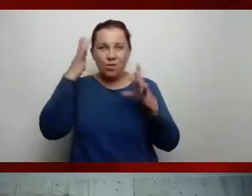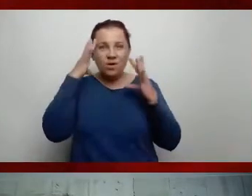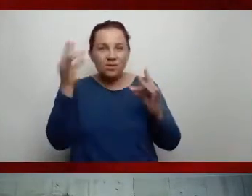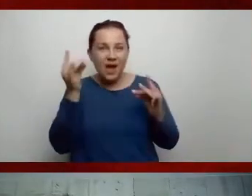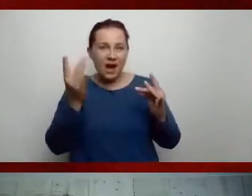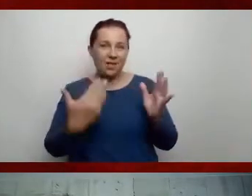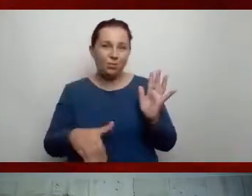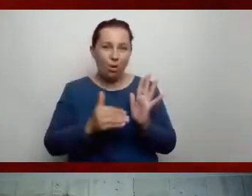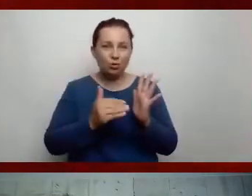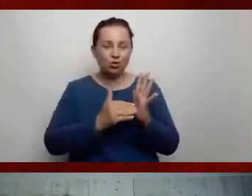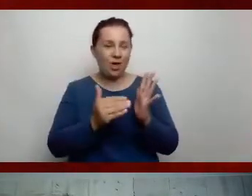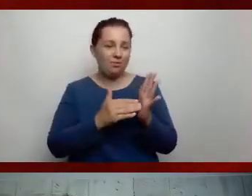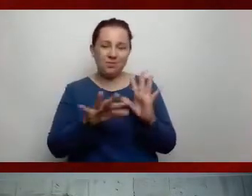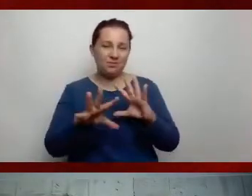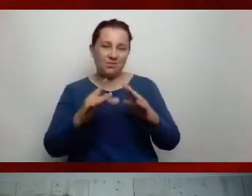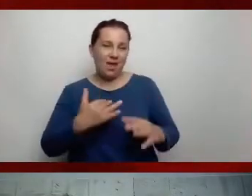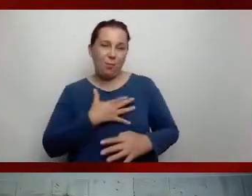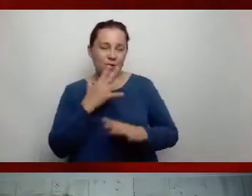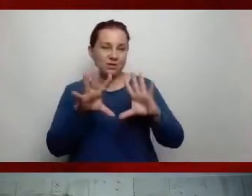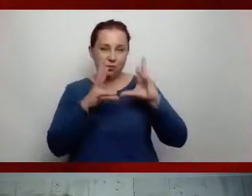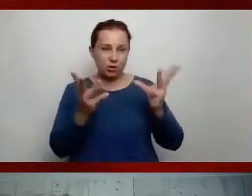potrzeby Witkacego.